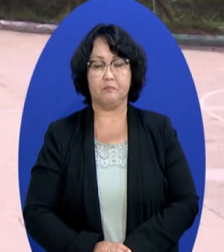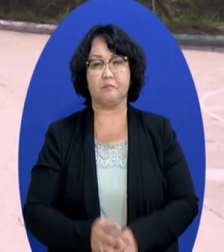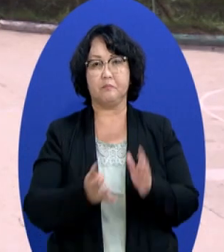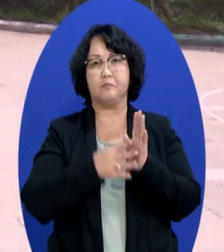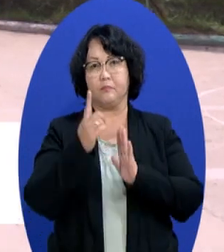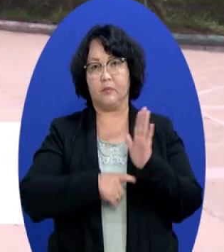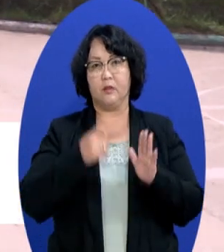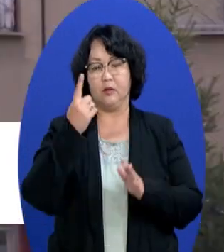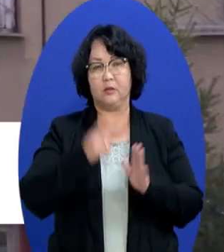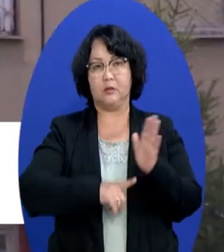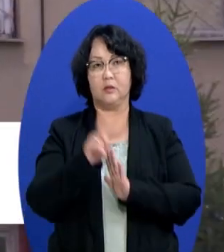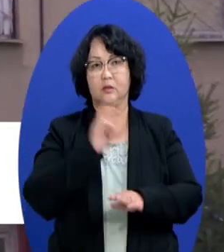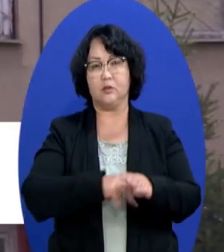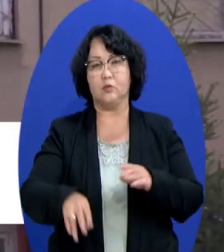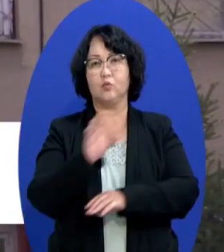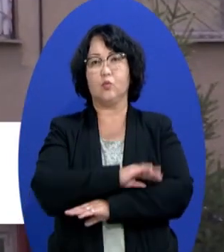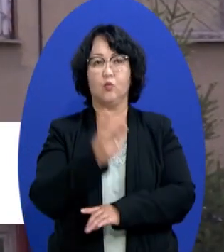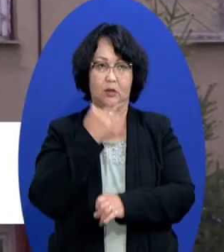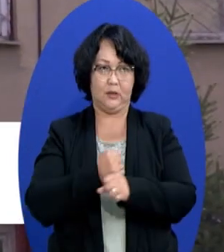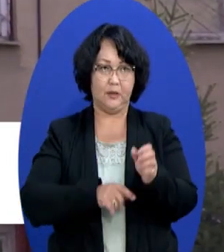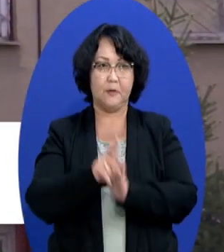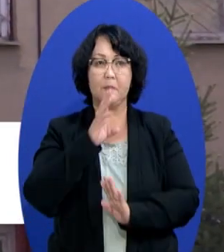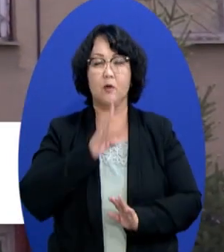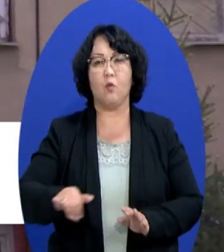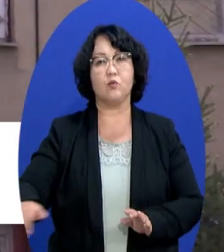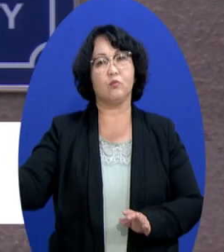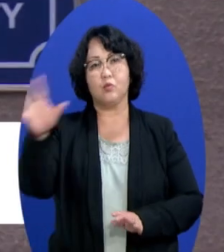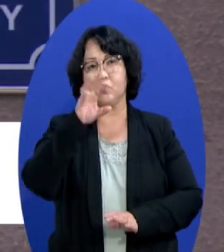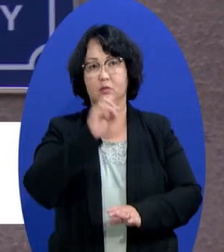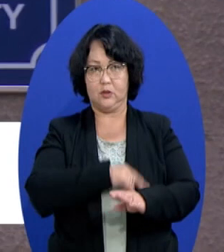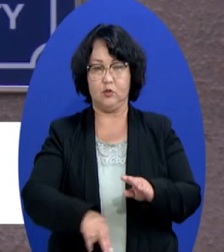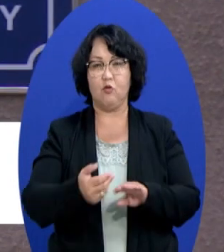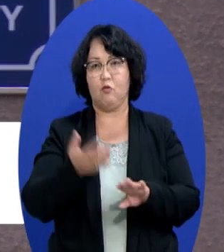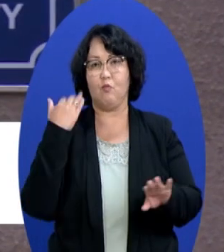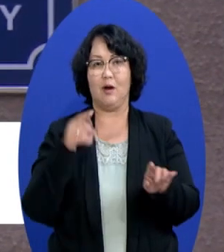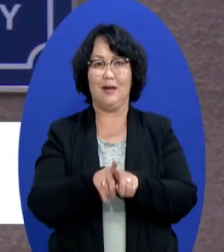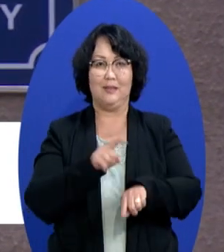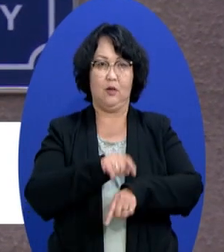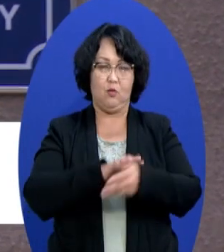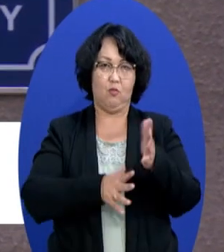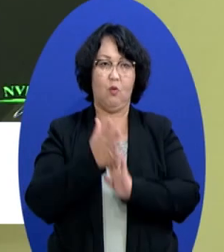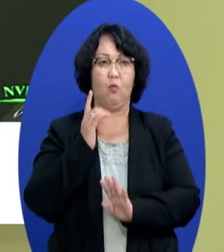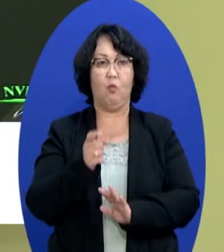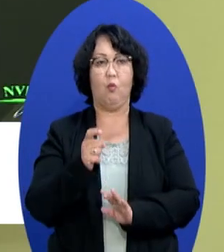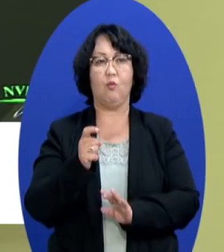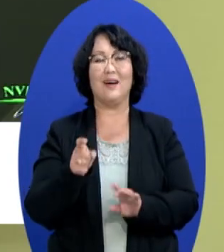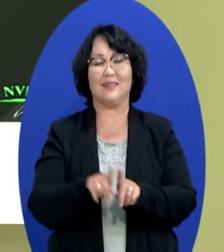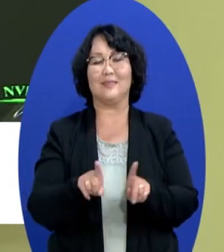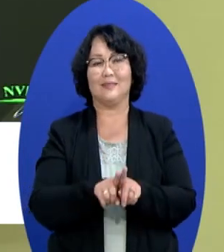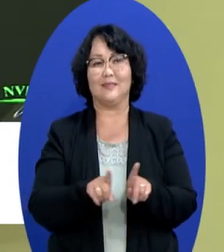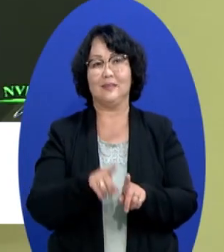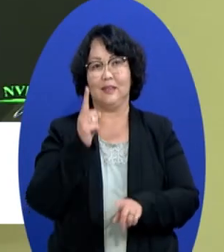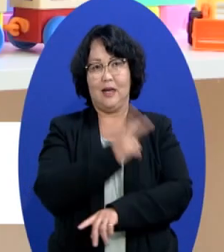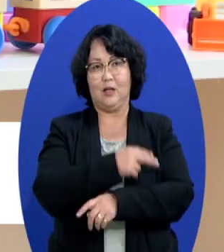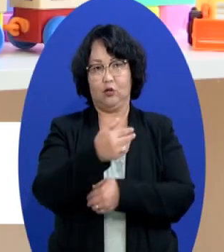9-р сарын 1-ээс цэцэрлэг сургуулийн үйл ажиллагаа эхлэхэд улсын хэмжээний бүх цэцэрлэг өмнөх шигээ энгийн цагийн хуваарийн дагуу ажиллана. Мөн нэг ангид